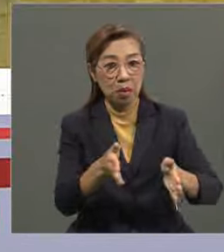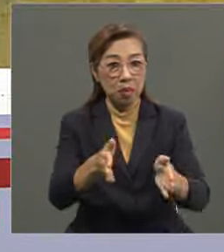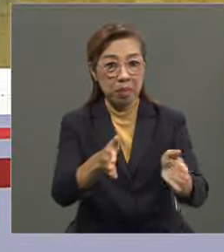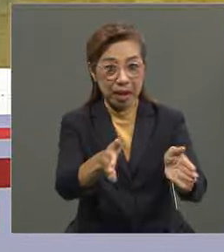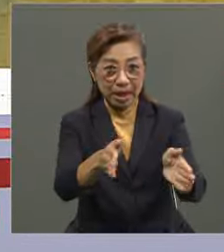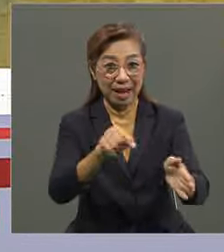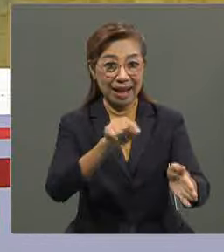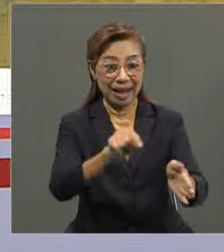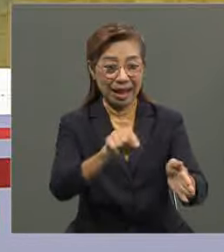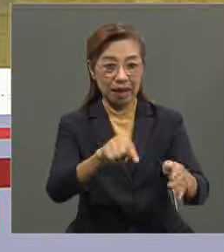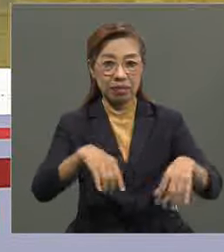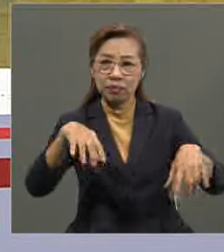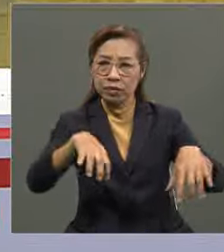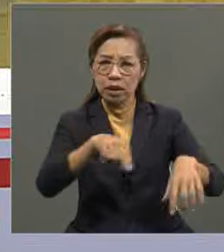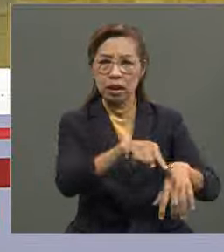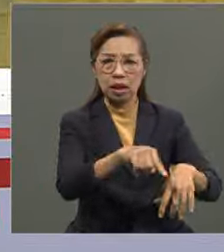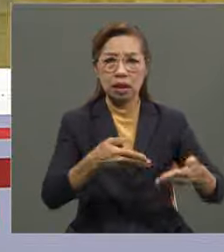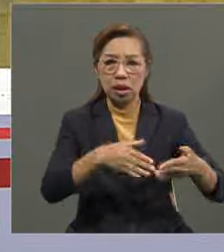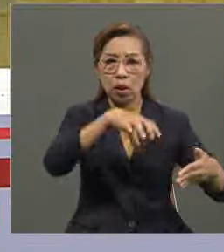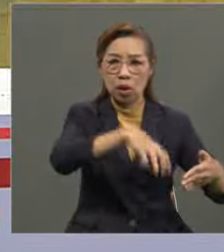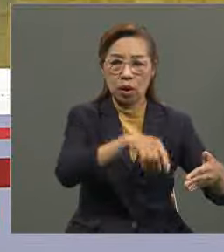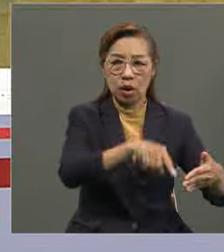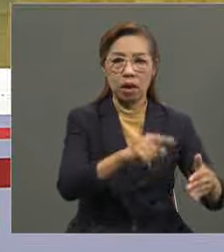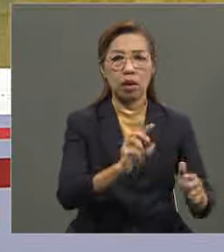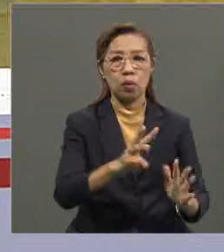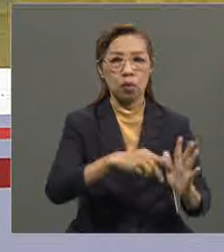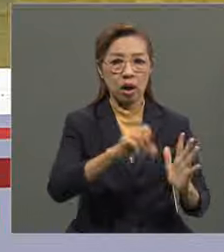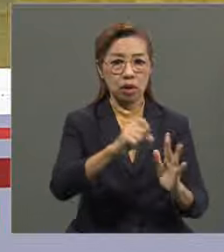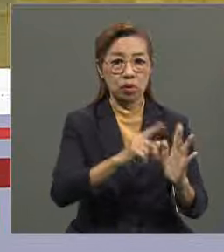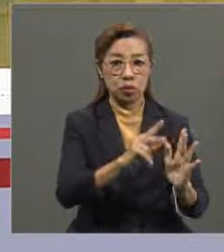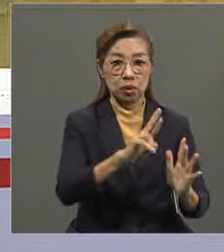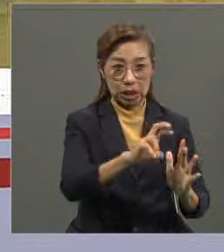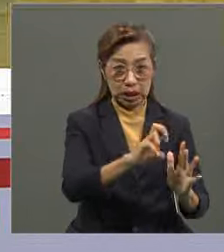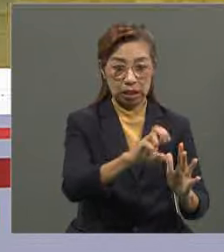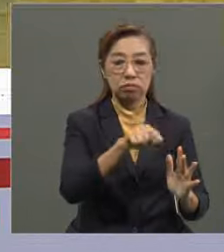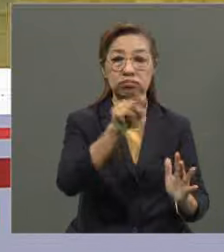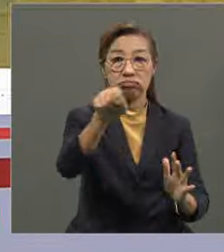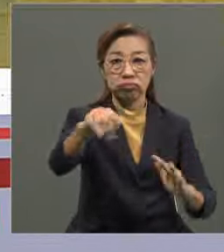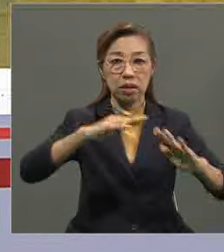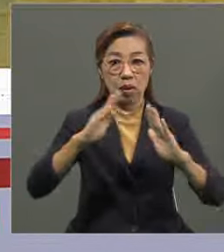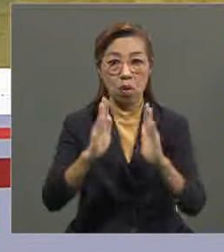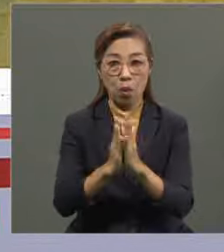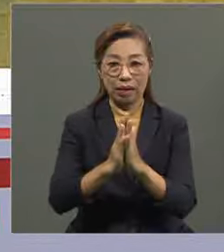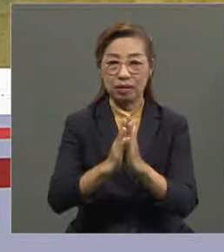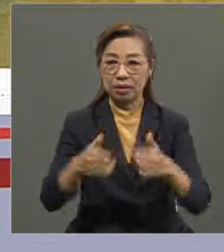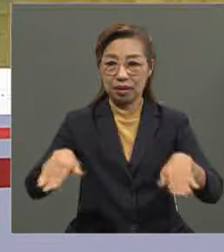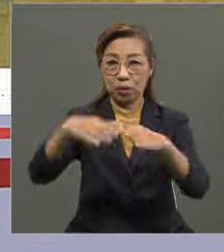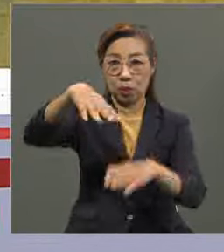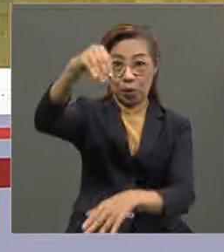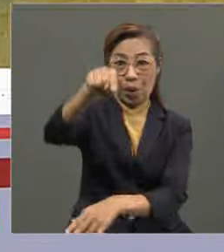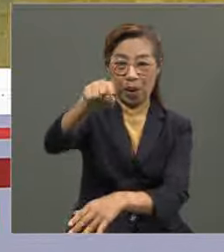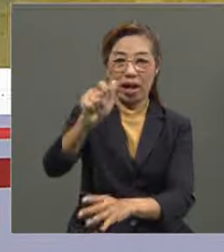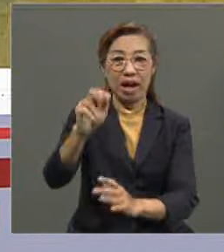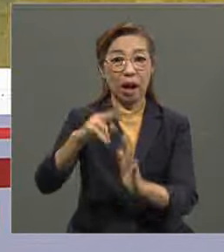ยาจากท่าวาสุกรีไปจนถึงวัดอรุณราชวรารามราชวรมหาวิหารเราได้เห็นความพร้อมเ